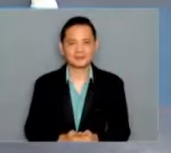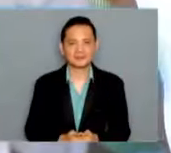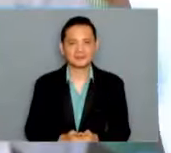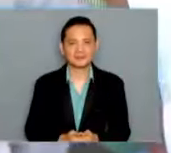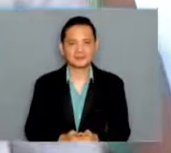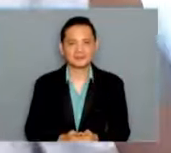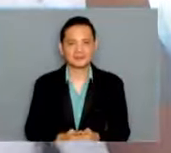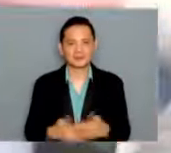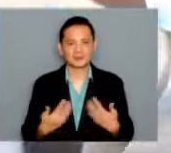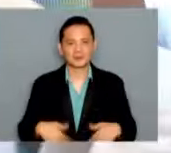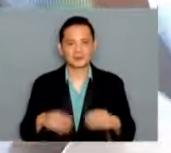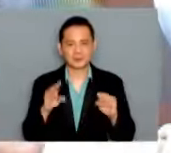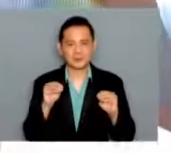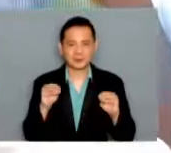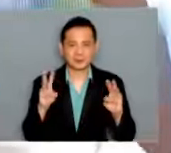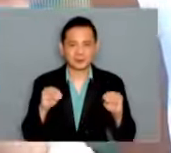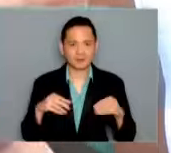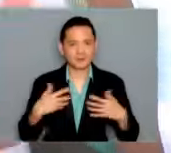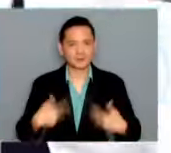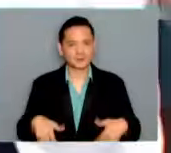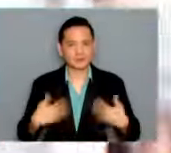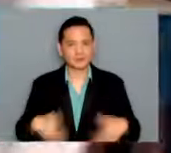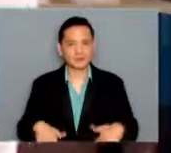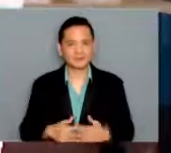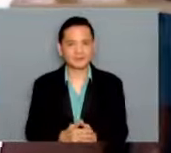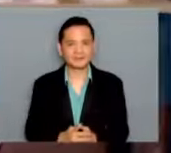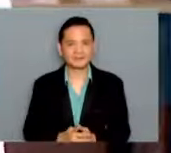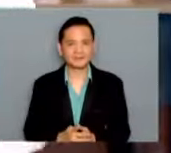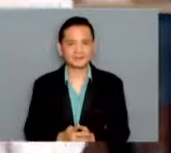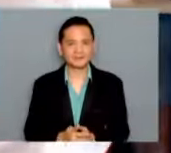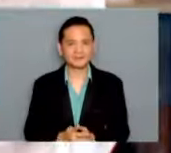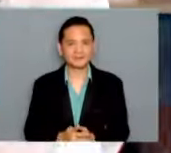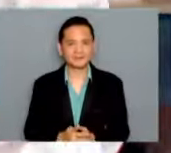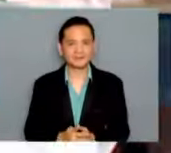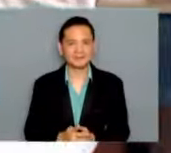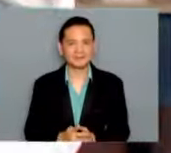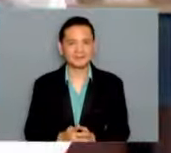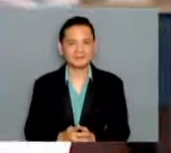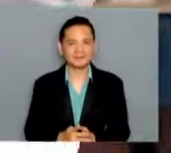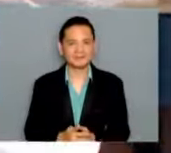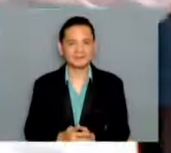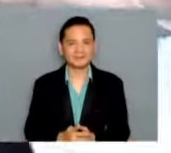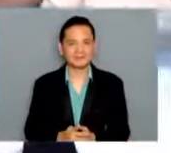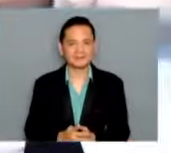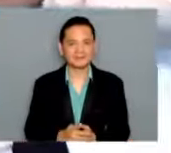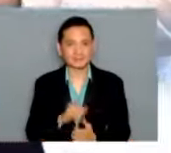natin. Wow, Gen Z, totoo. Kami rin. Kami rin naman. Kami rin naman. Pero sir, mga sinungaling.